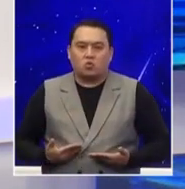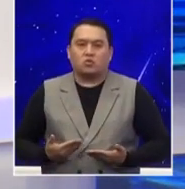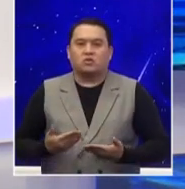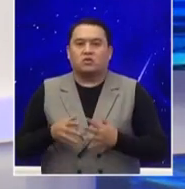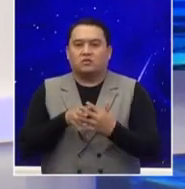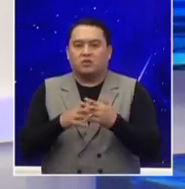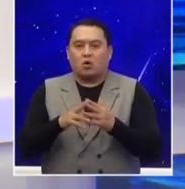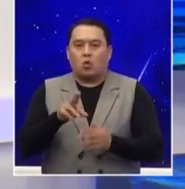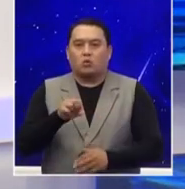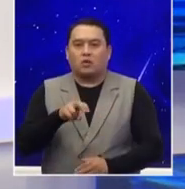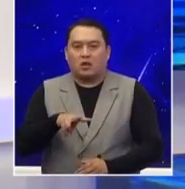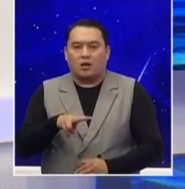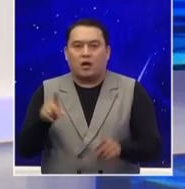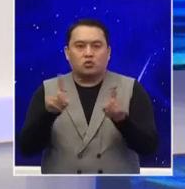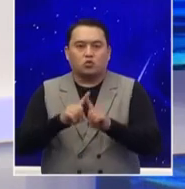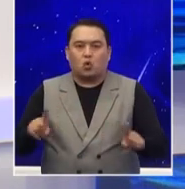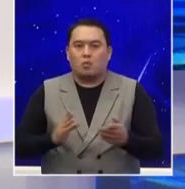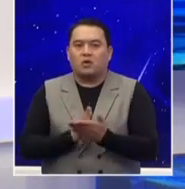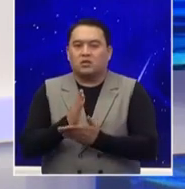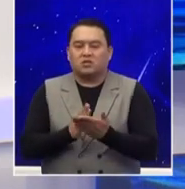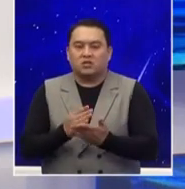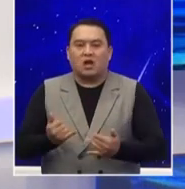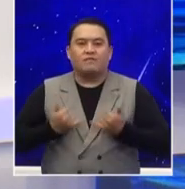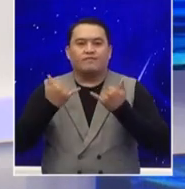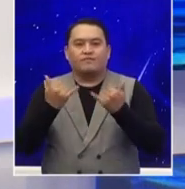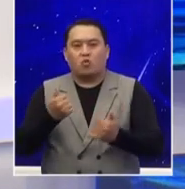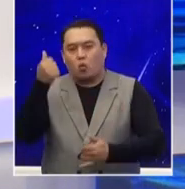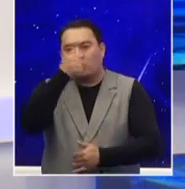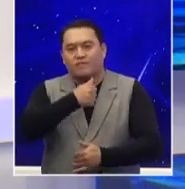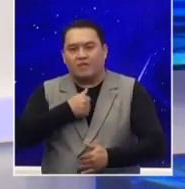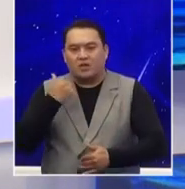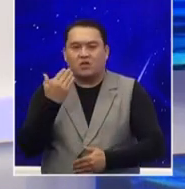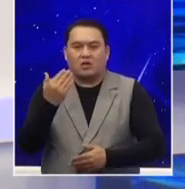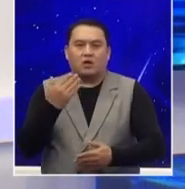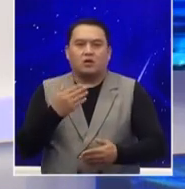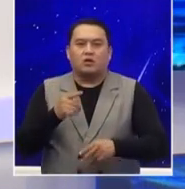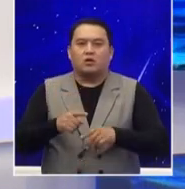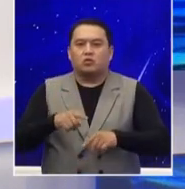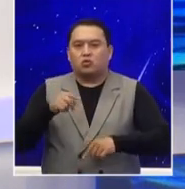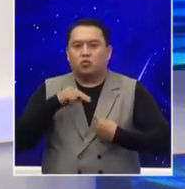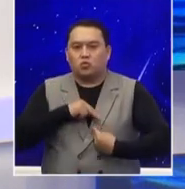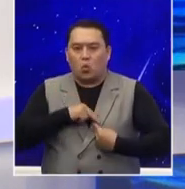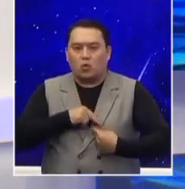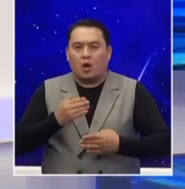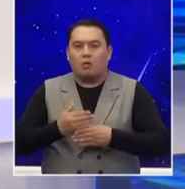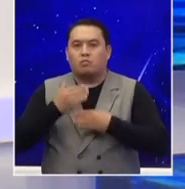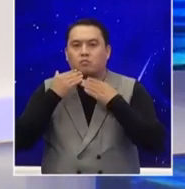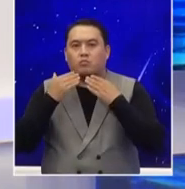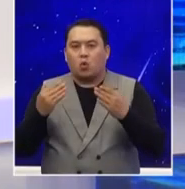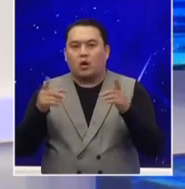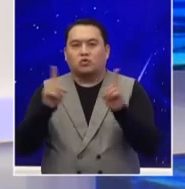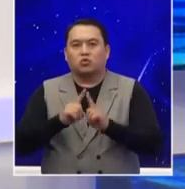живет в селе кукол особые заслуги ветерана как в годы войны такие его ратный труд в послевоенные годы земляки